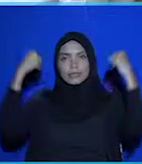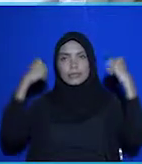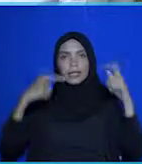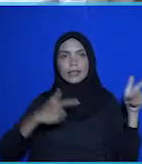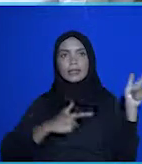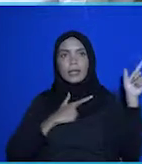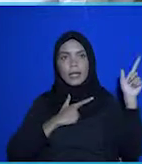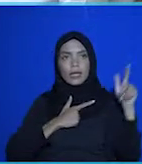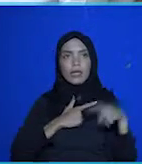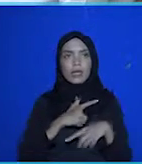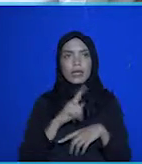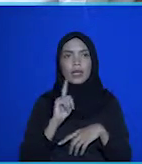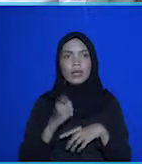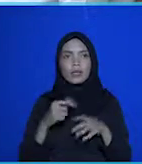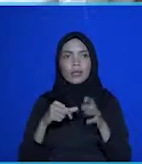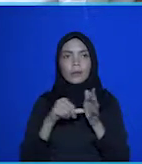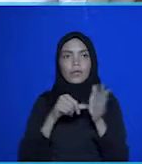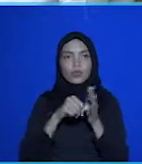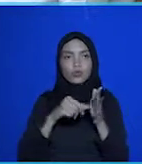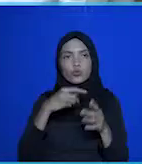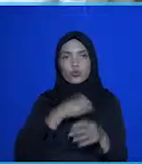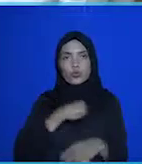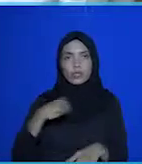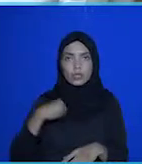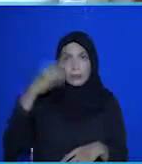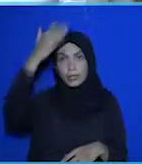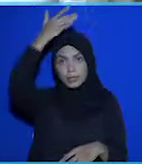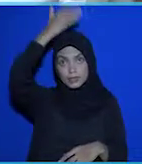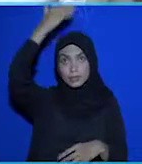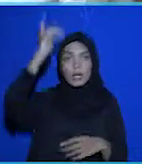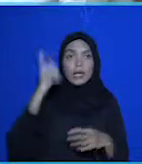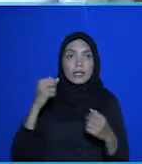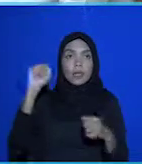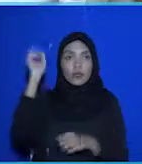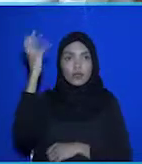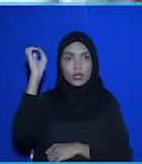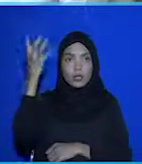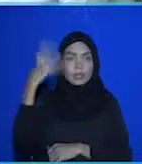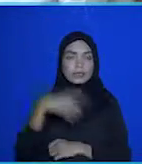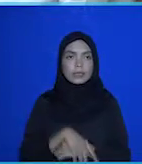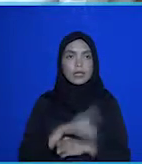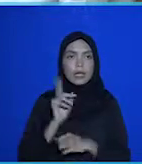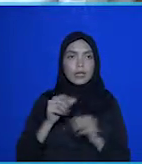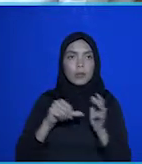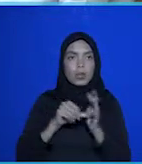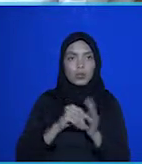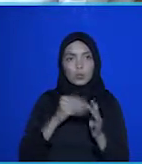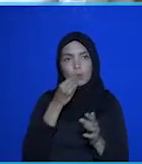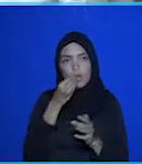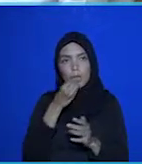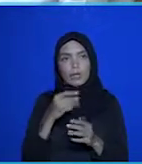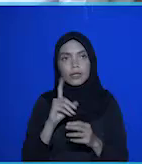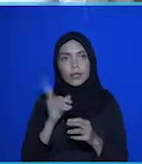kemudian bantuan tenaga medis, ada ambulans, trauma center, kemudian ada bantuan sembako, ada bantuan